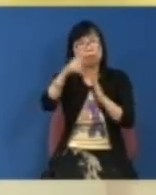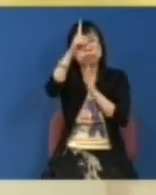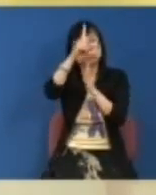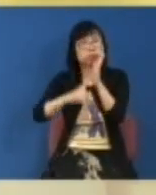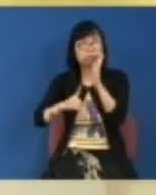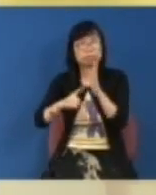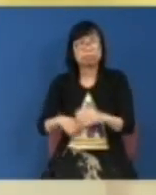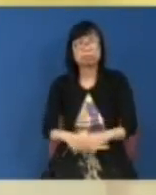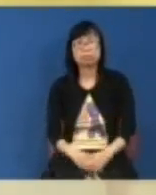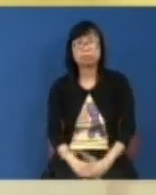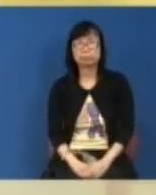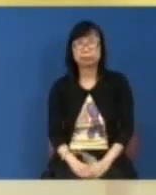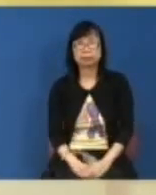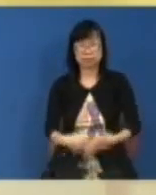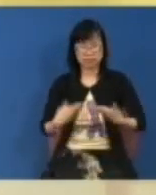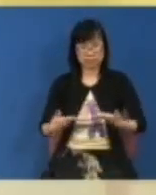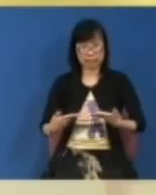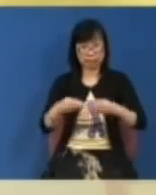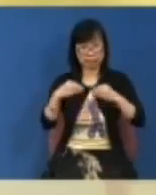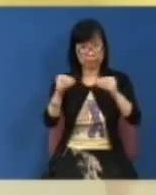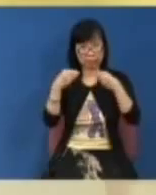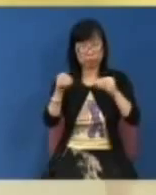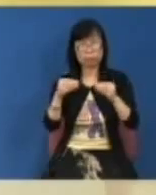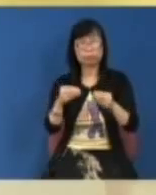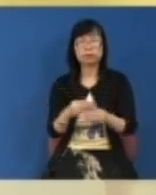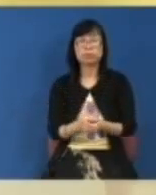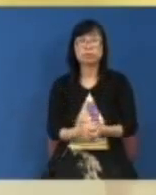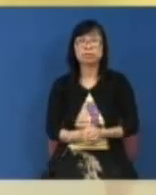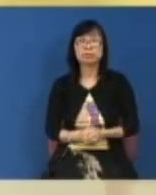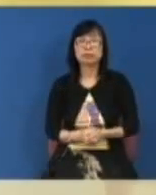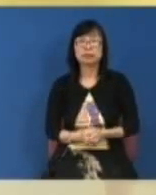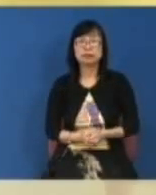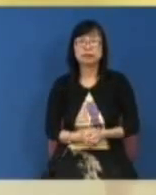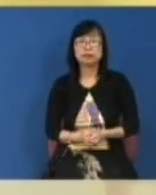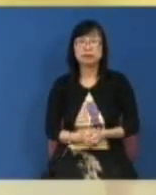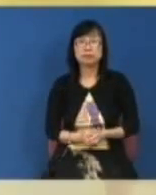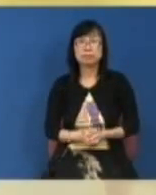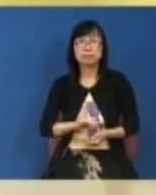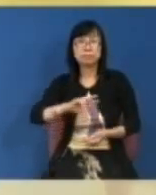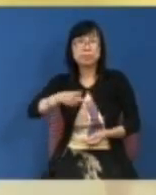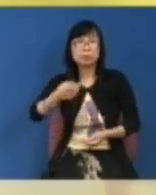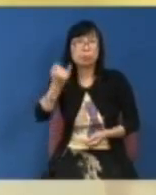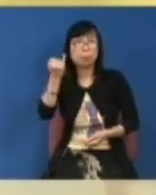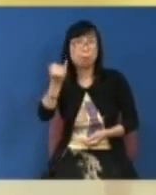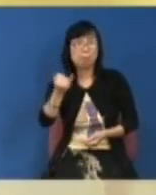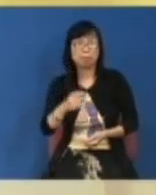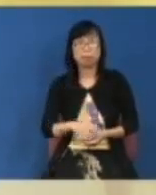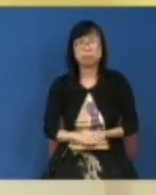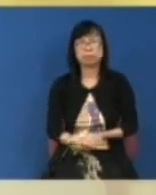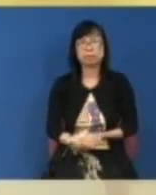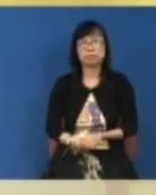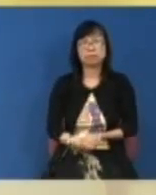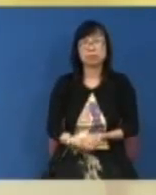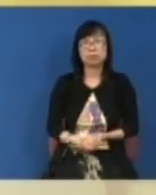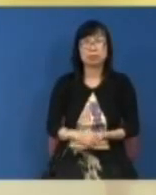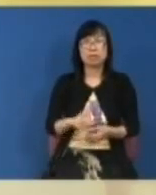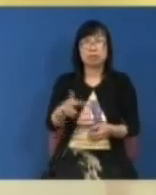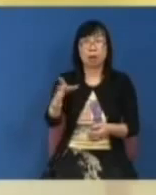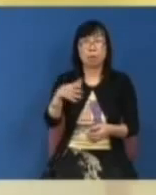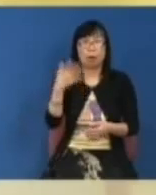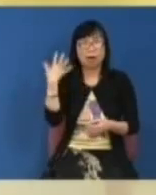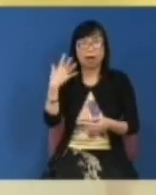你話今日教育的惡果 固然不是張文光造成，但張文光提